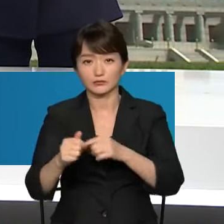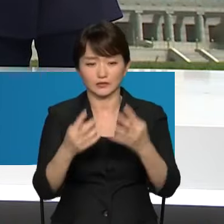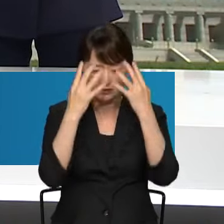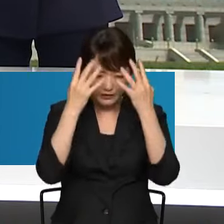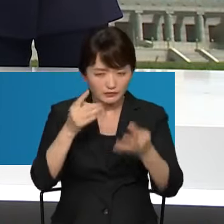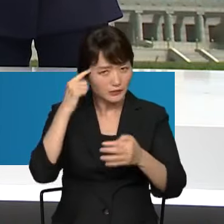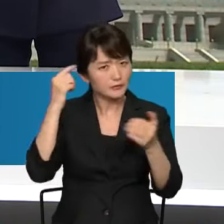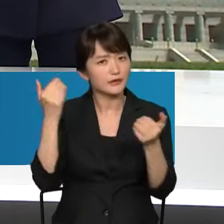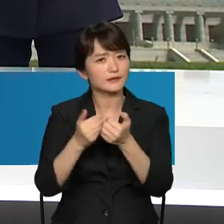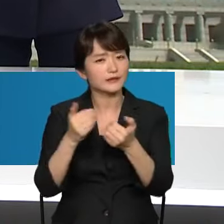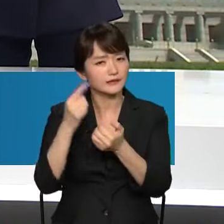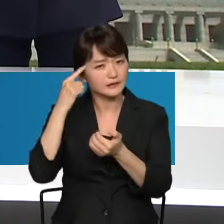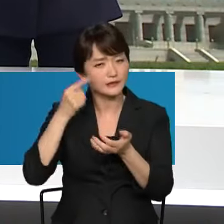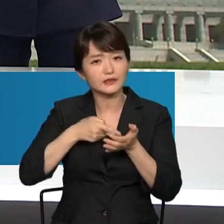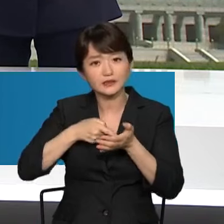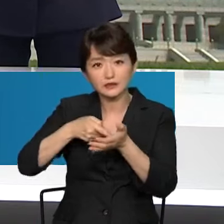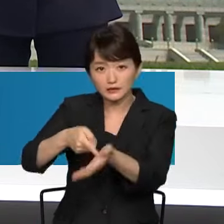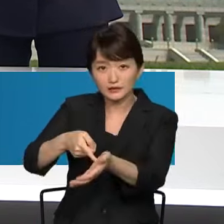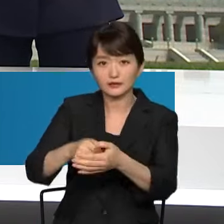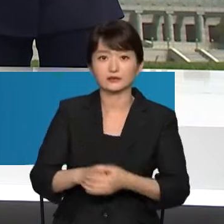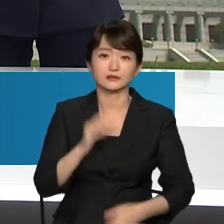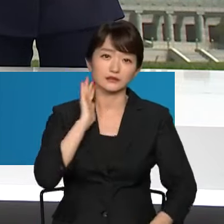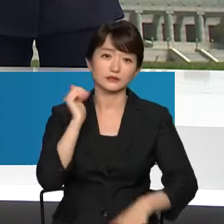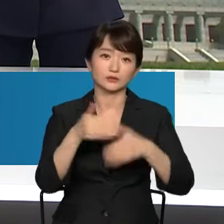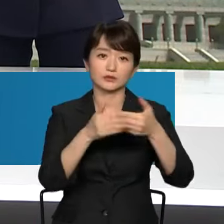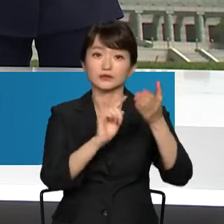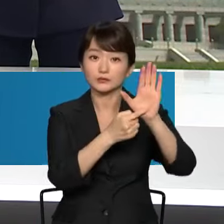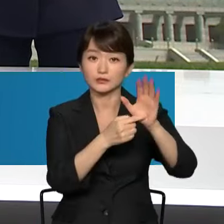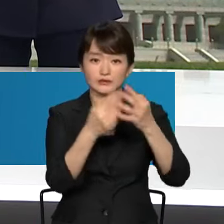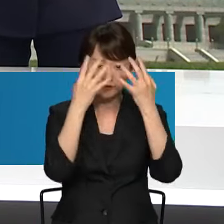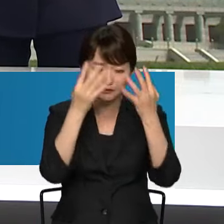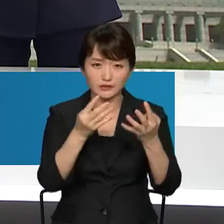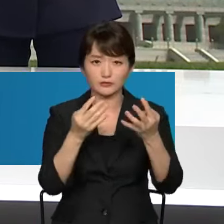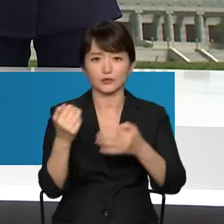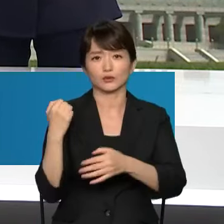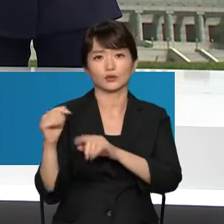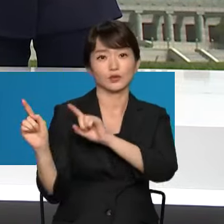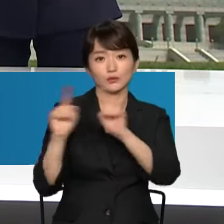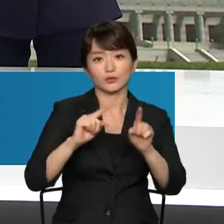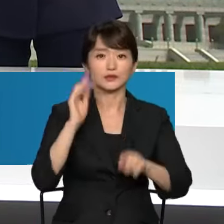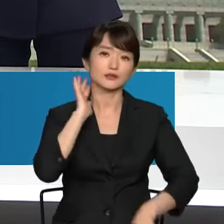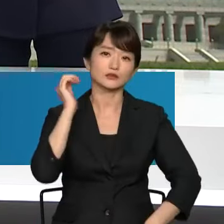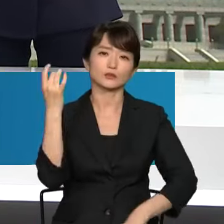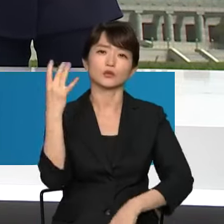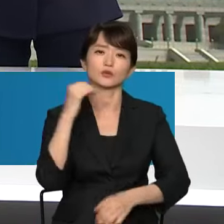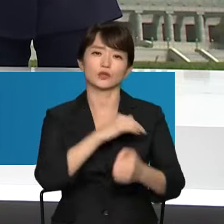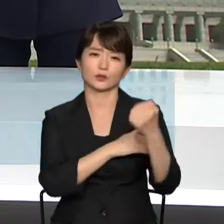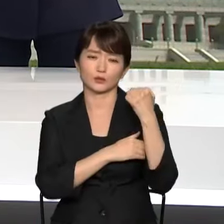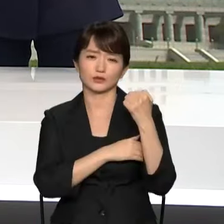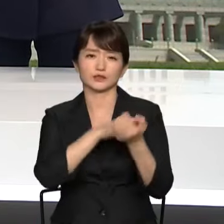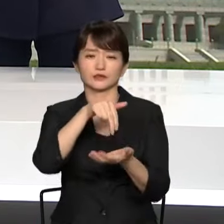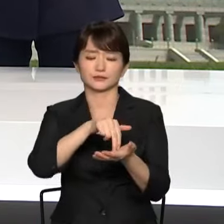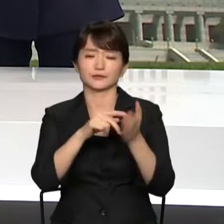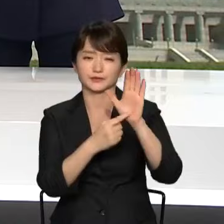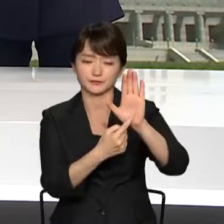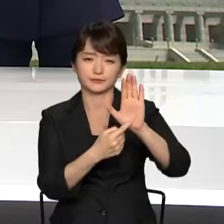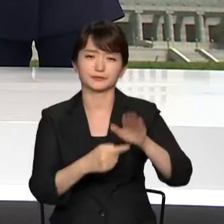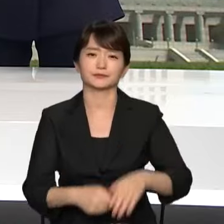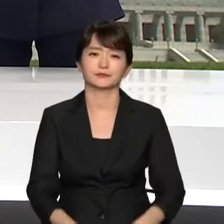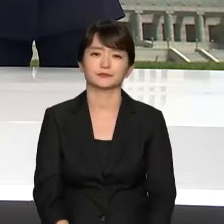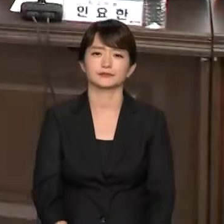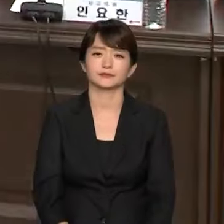내자 곧바로 대통령 실에서 사면 복권은 대통령의 고유 권한이란 입장을 냈습니다 이희정